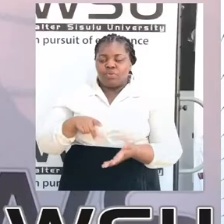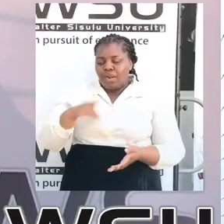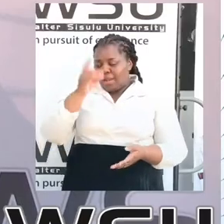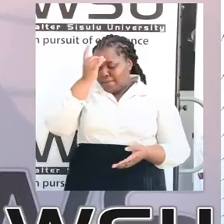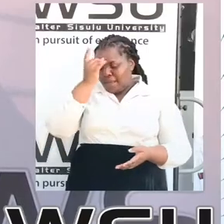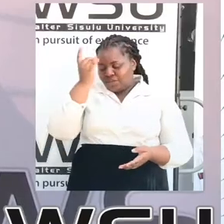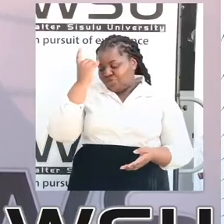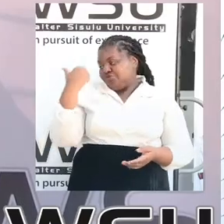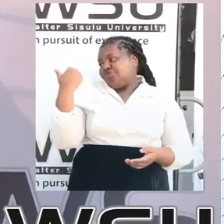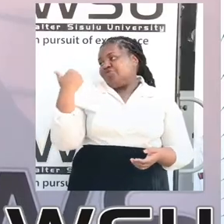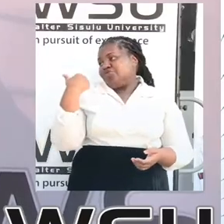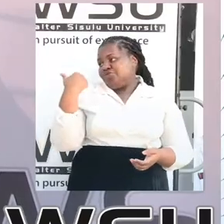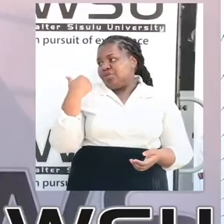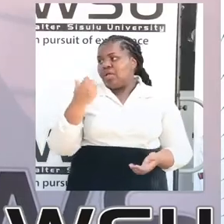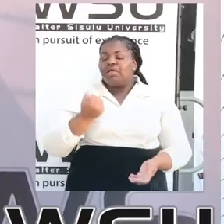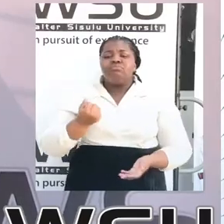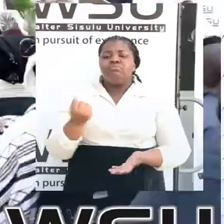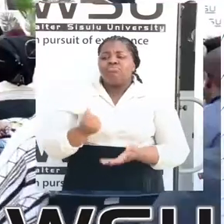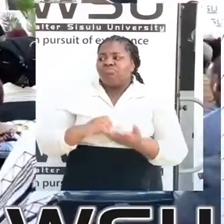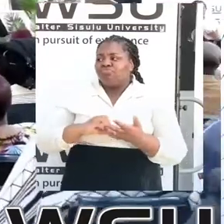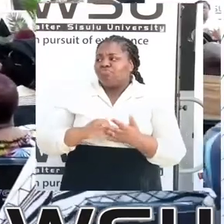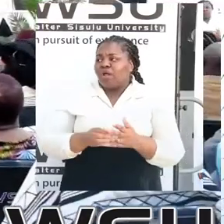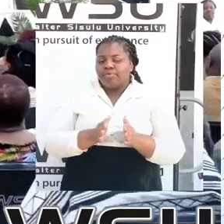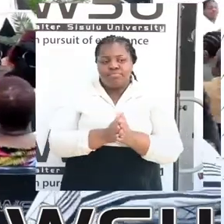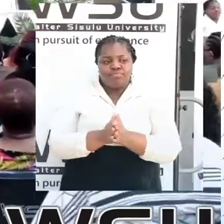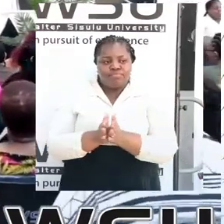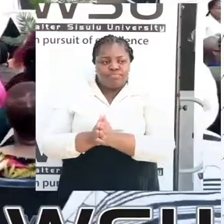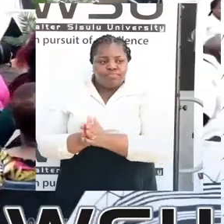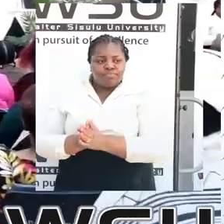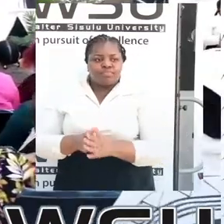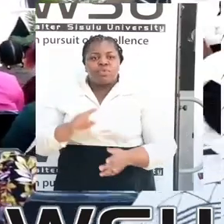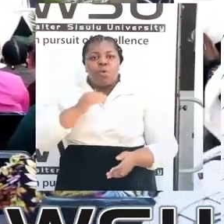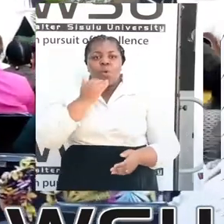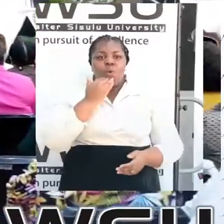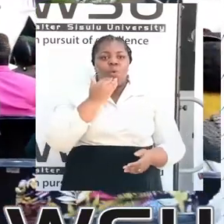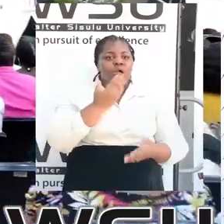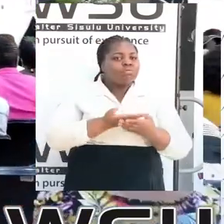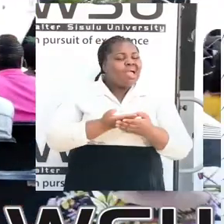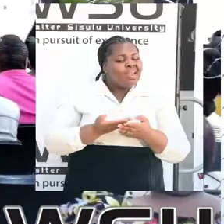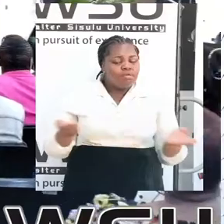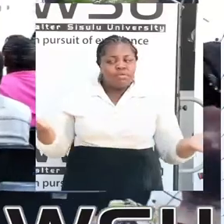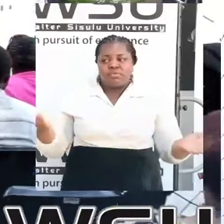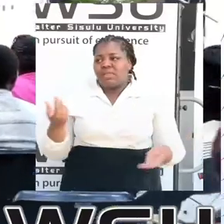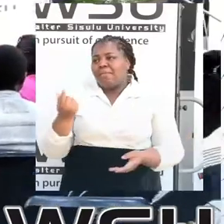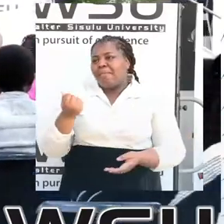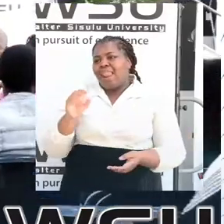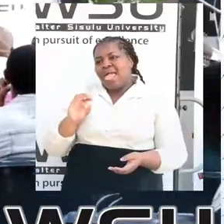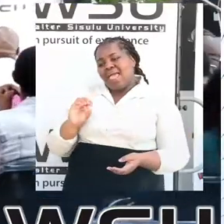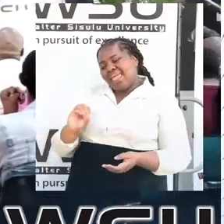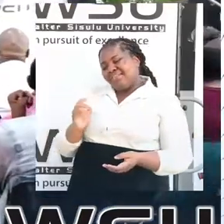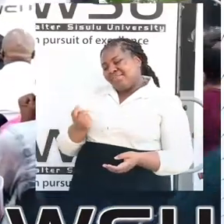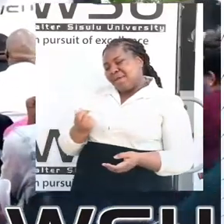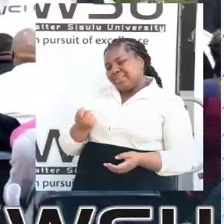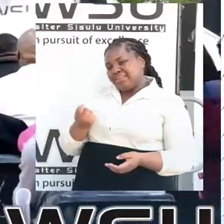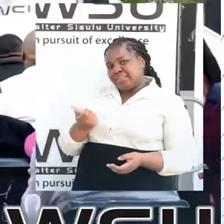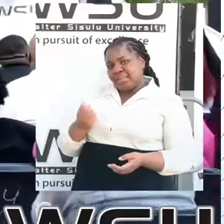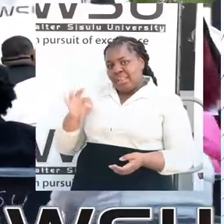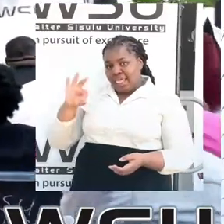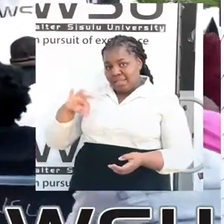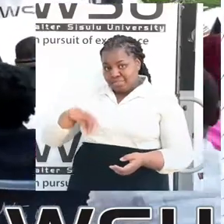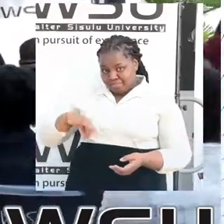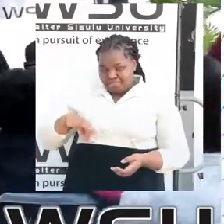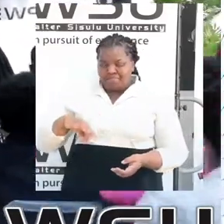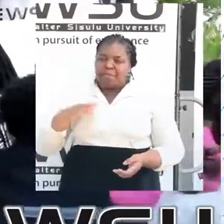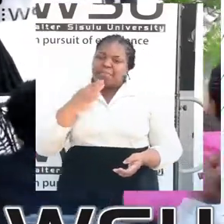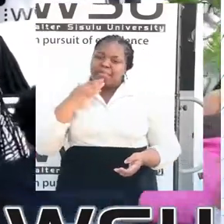kaMatshi izame ukwenza izicelo zokuba nabani na onayo loo sentana isepokothini